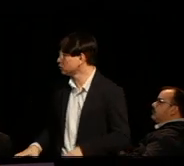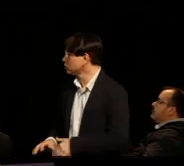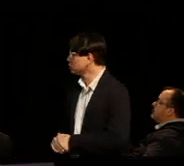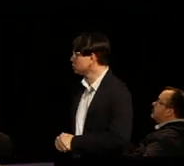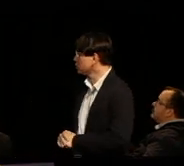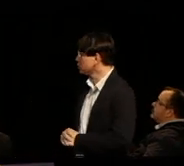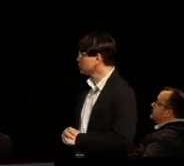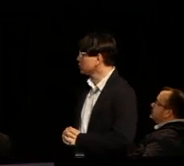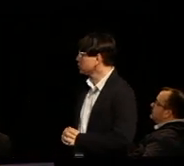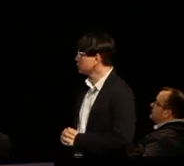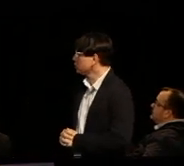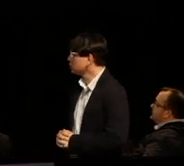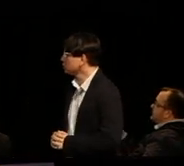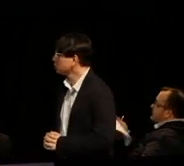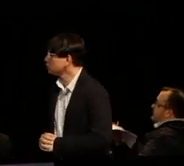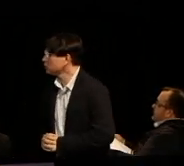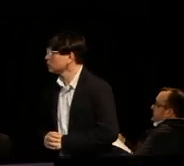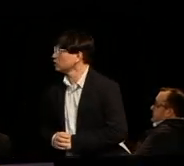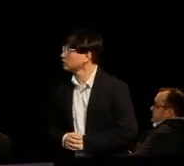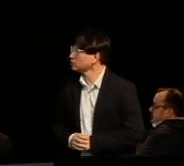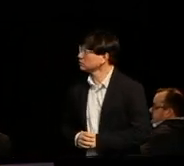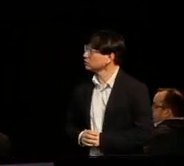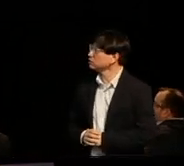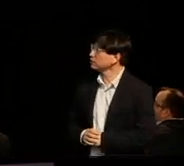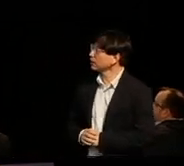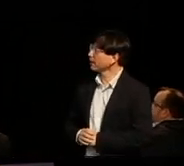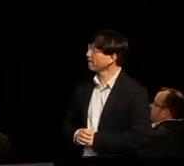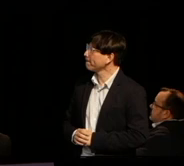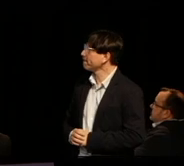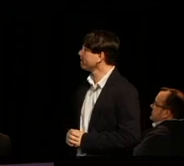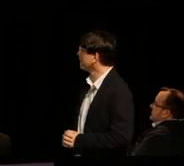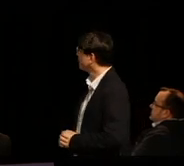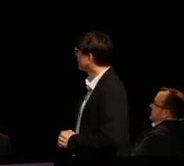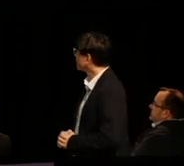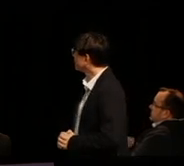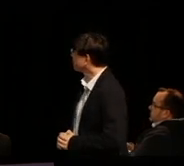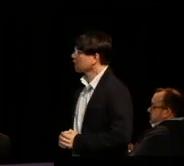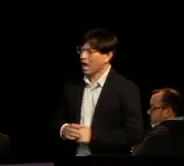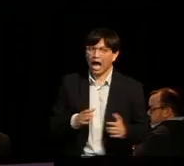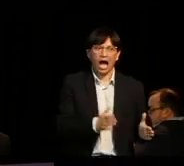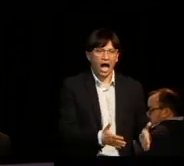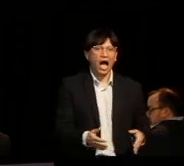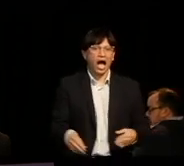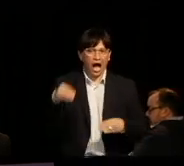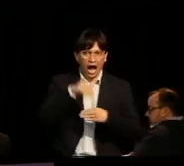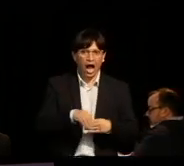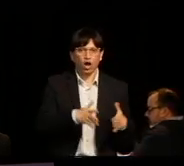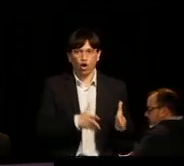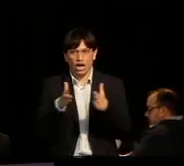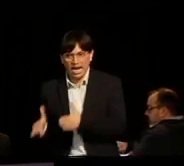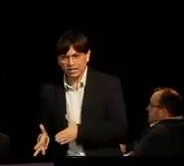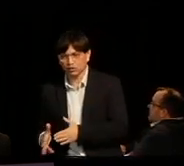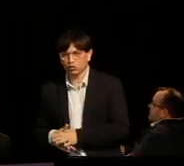differenza alcune note sulla relazionalità ve le elenco la questione dell'accoglienza la